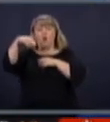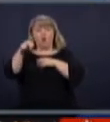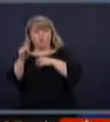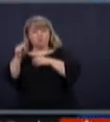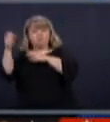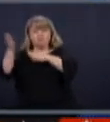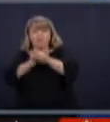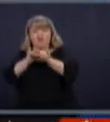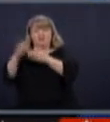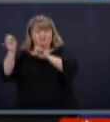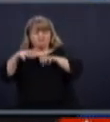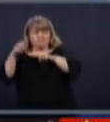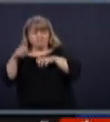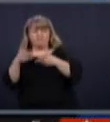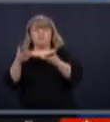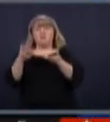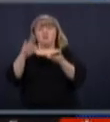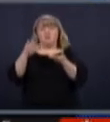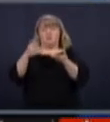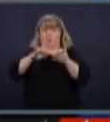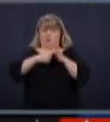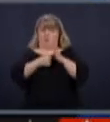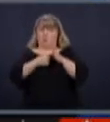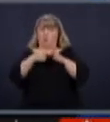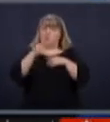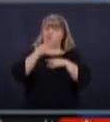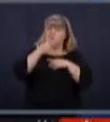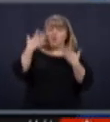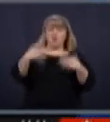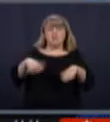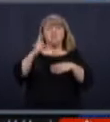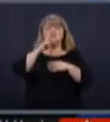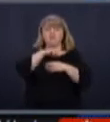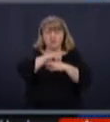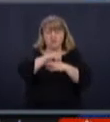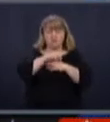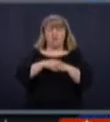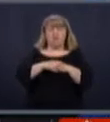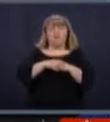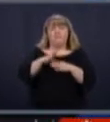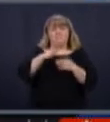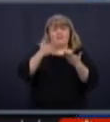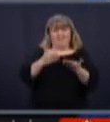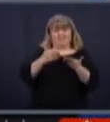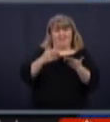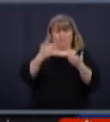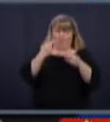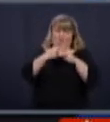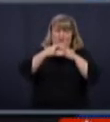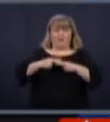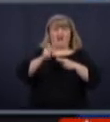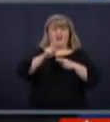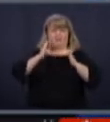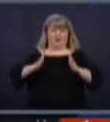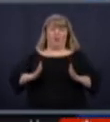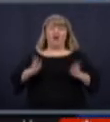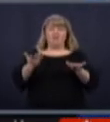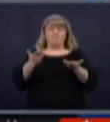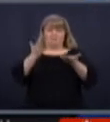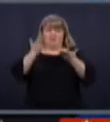les premières années, les hivers étaient durs, mais les Québécois, comme on s'appelle maintenant, ont toujours